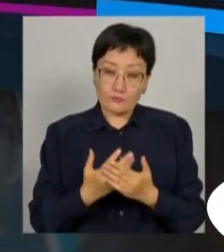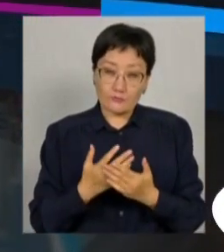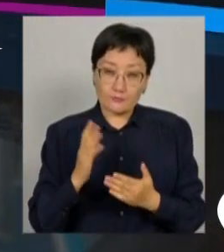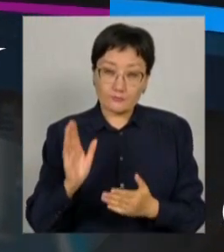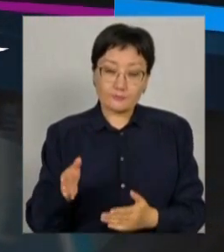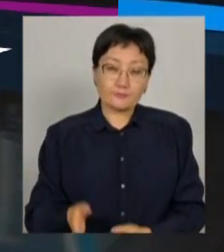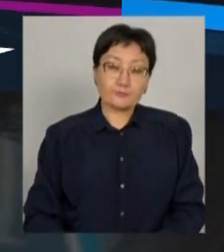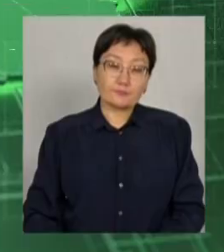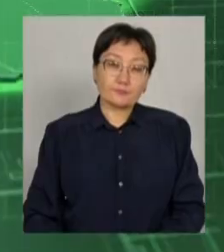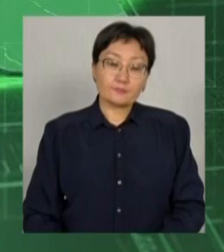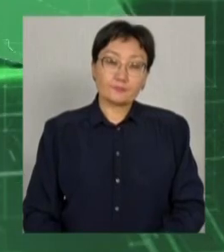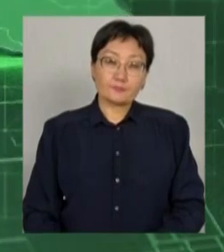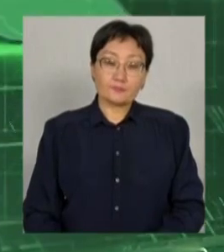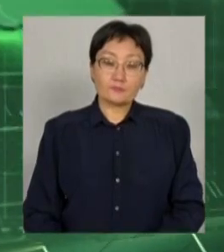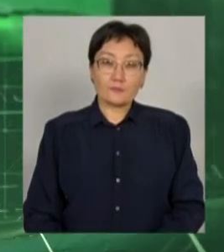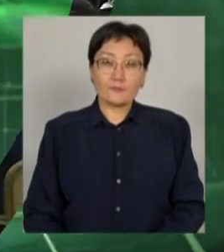көретіндеріңіз.